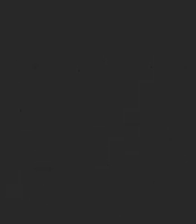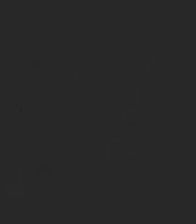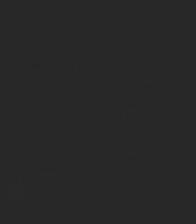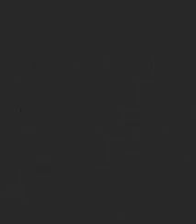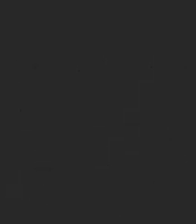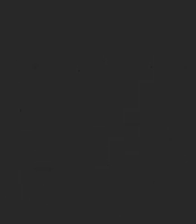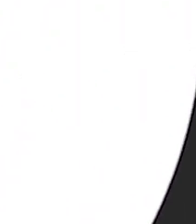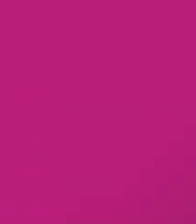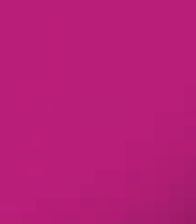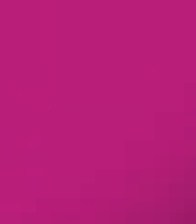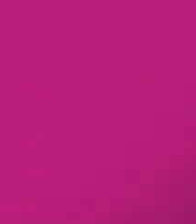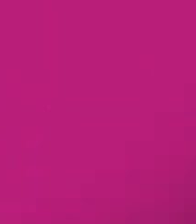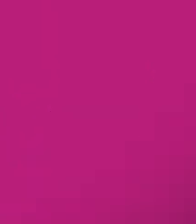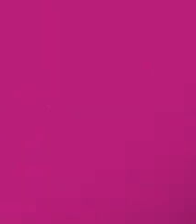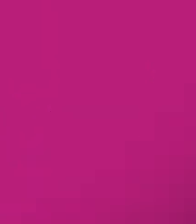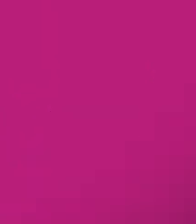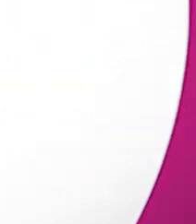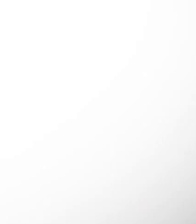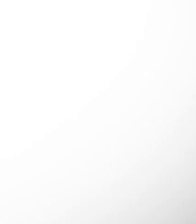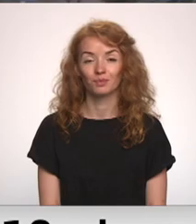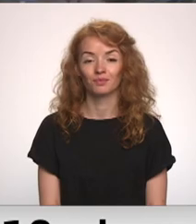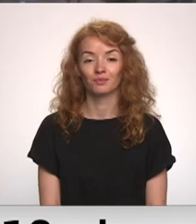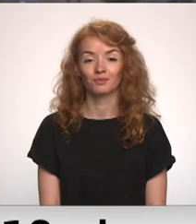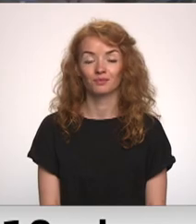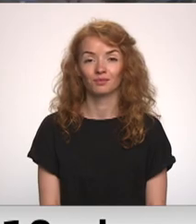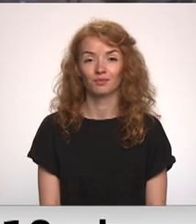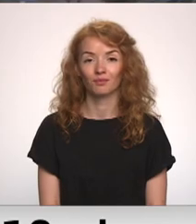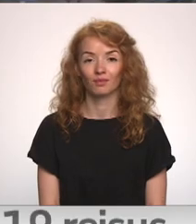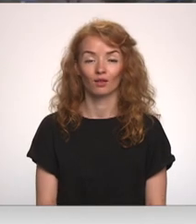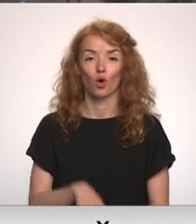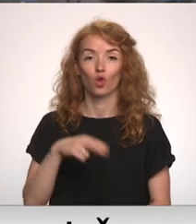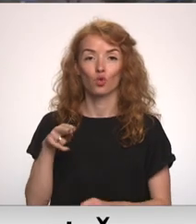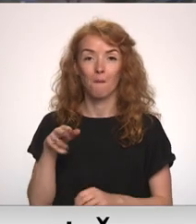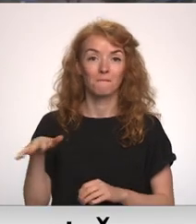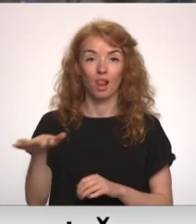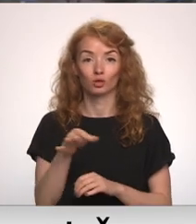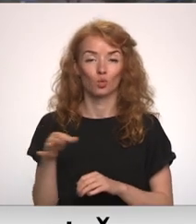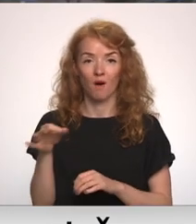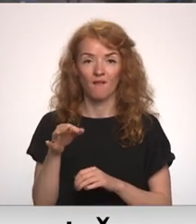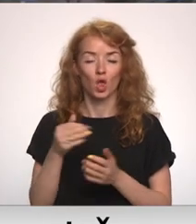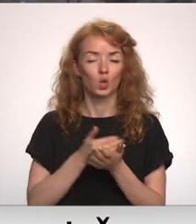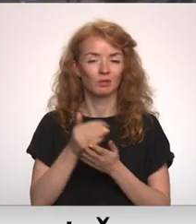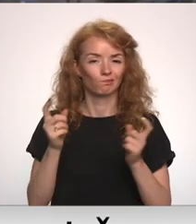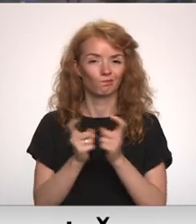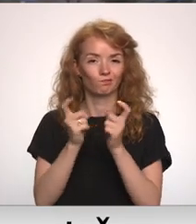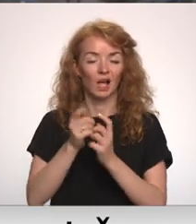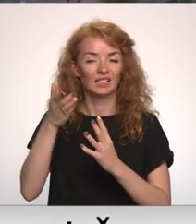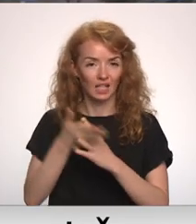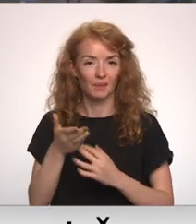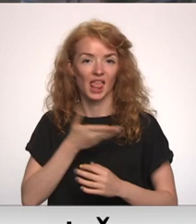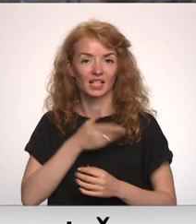Re, viss ēters ir te! Dobeles novadā jau gadiem nerimst strīds starp